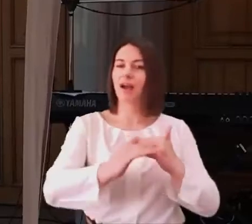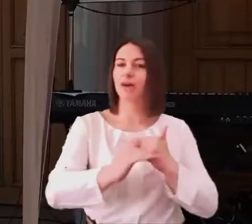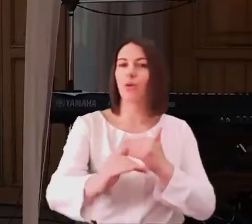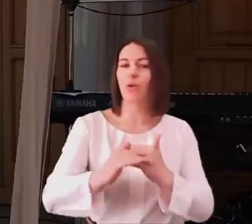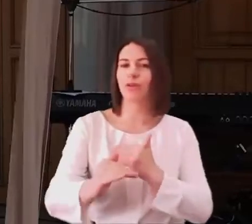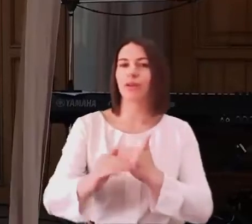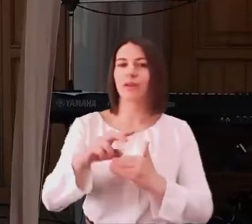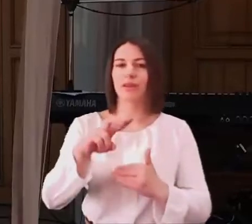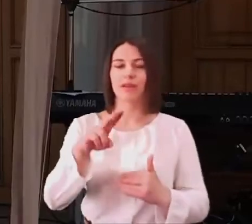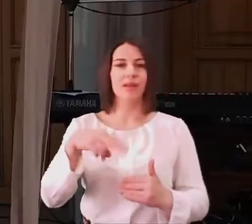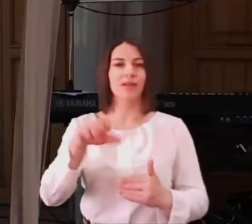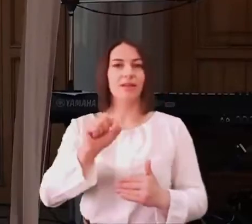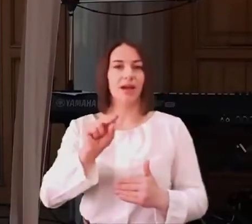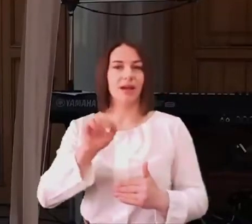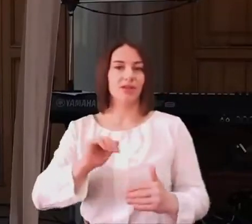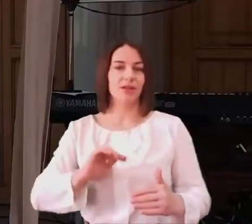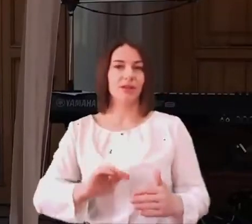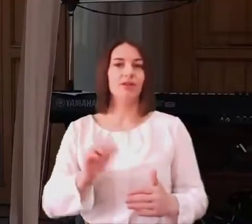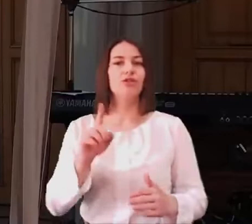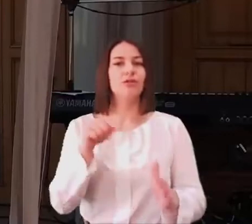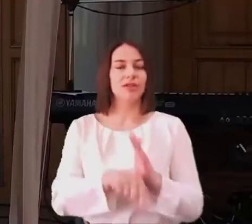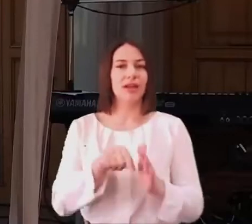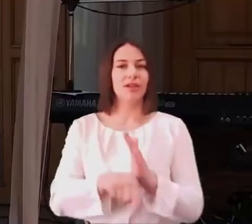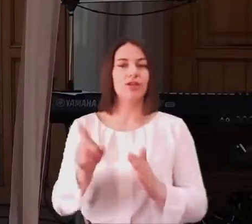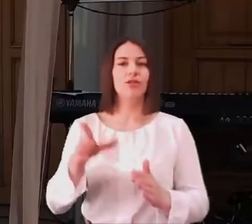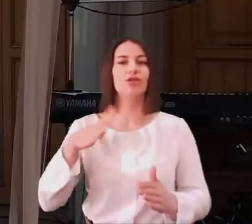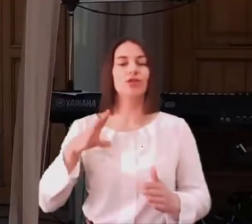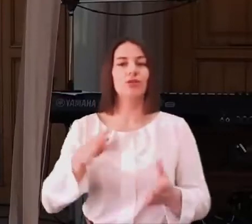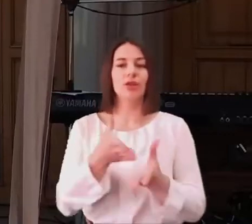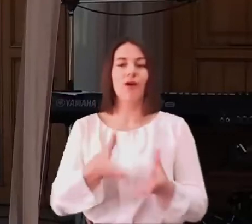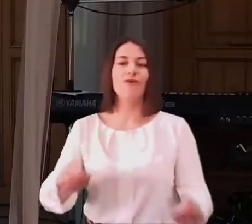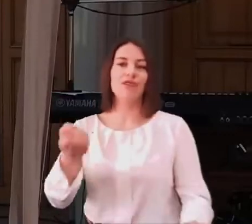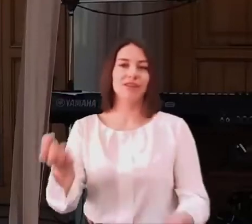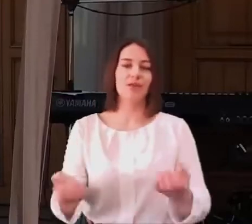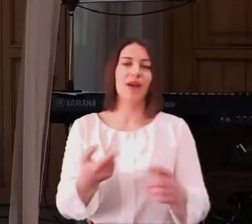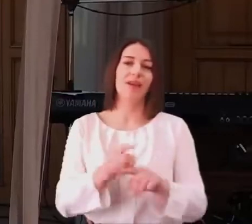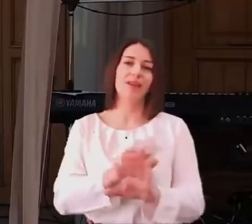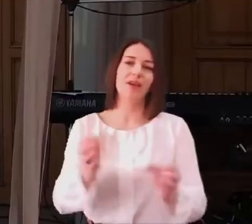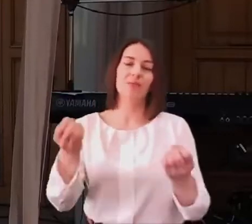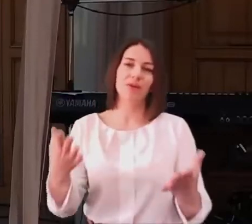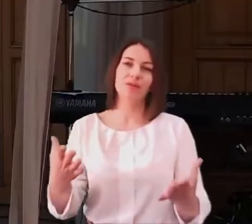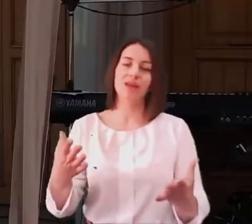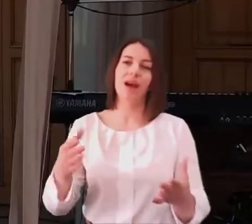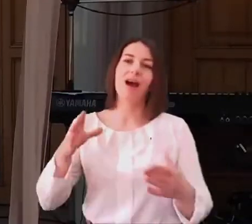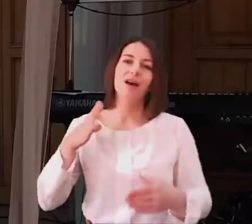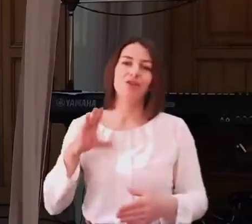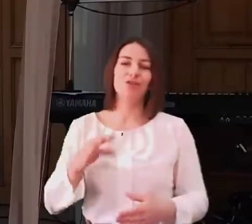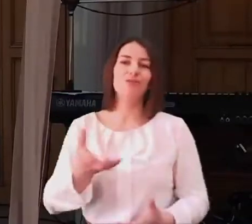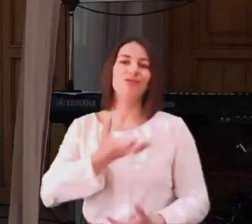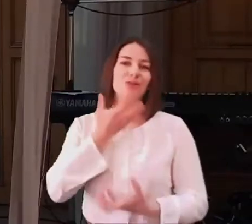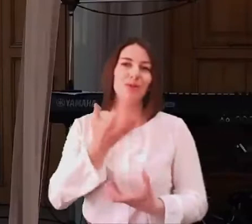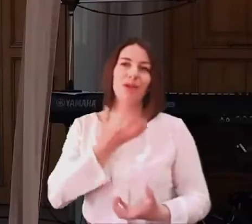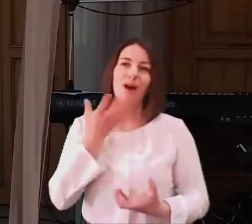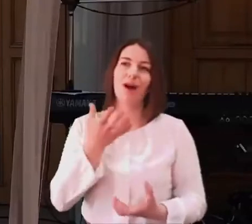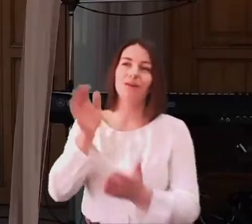особенно. Вот что значит, что они ждут весну? Это не значит, что просто ждем тепла и календарного какого-то